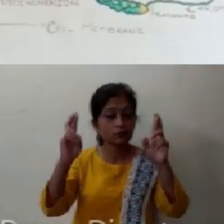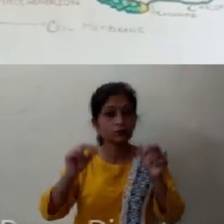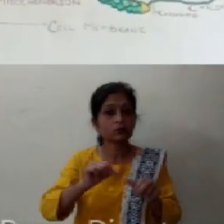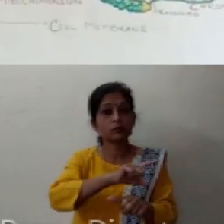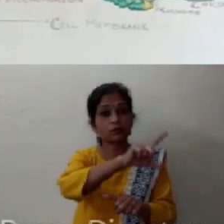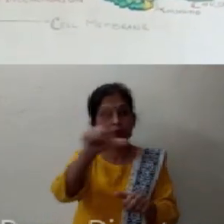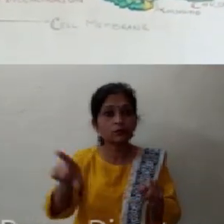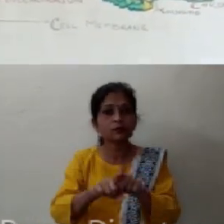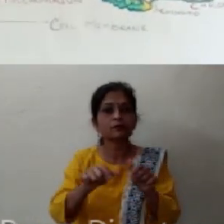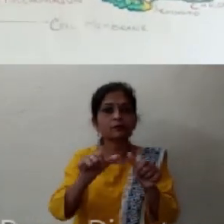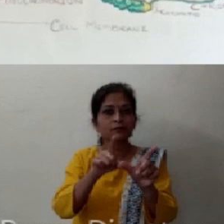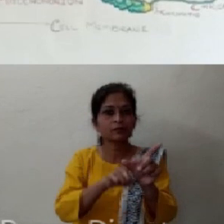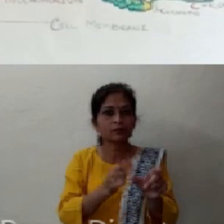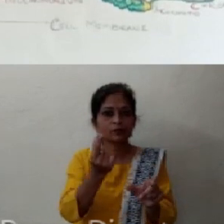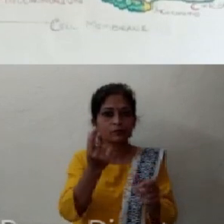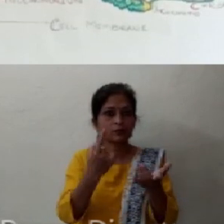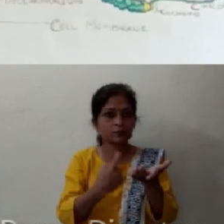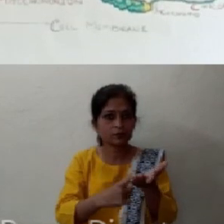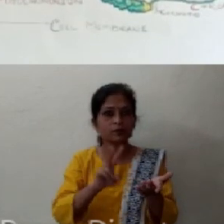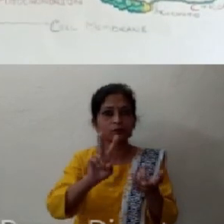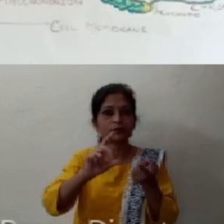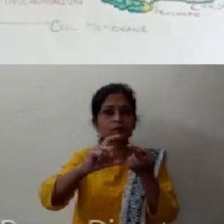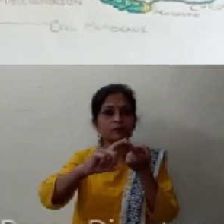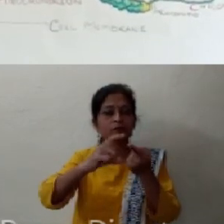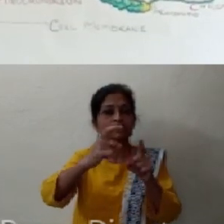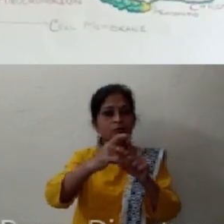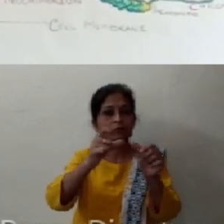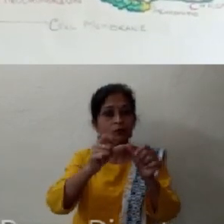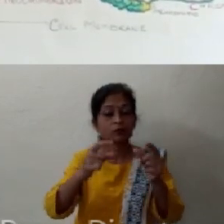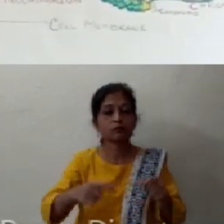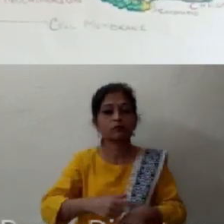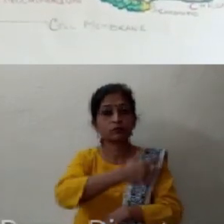इन सलाहों को जीवन में अपने दिनचर्या में लाकर